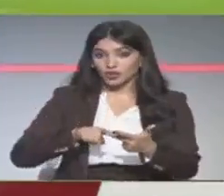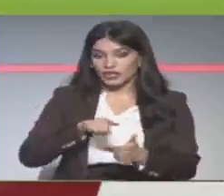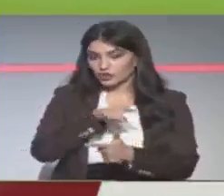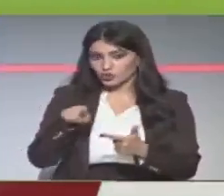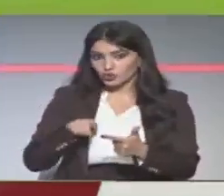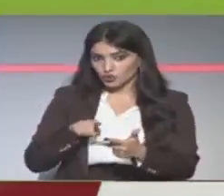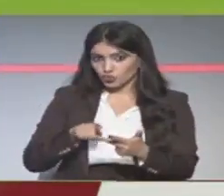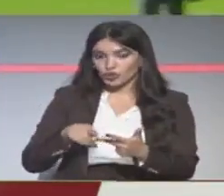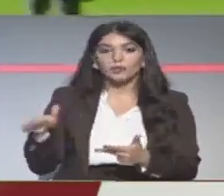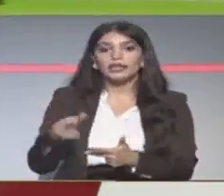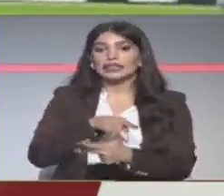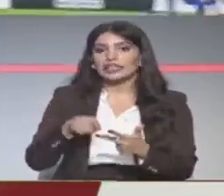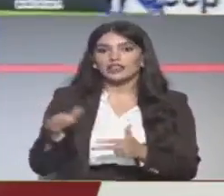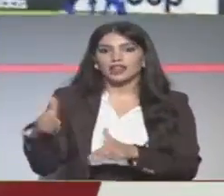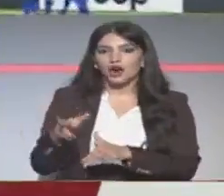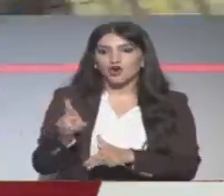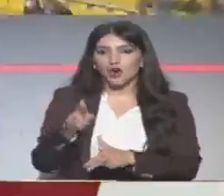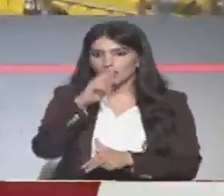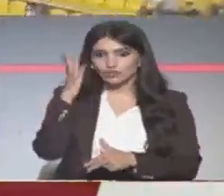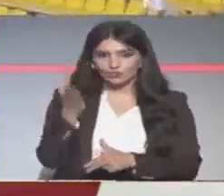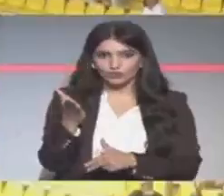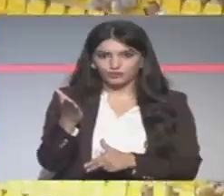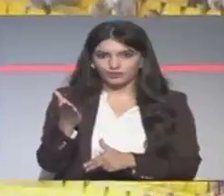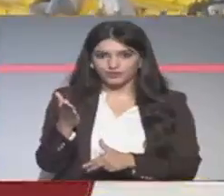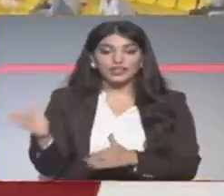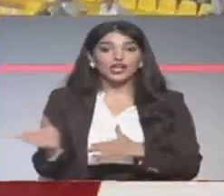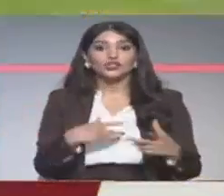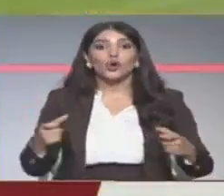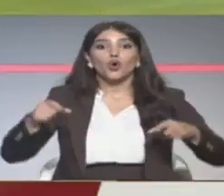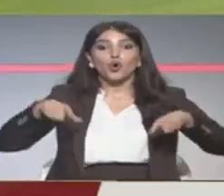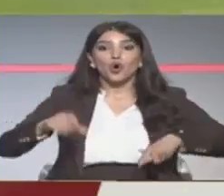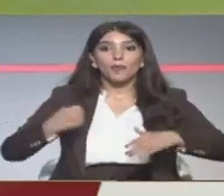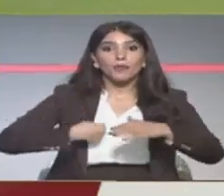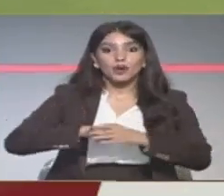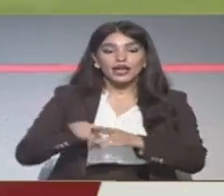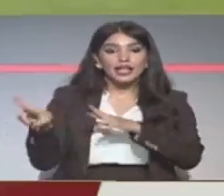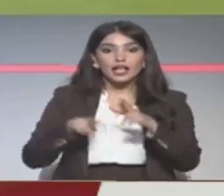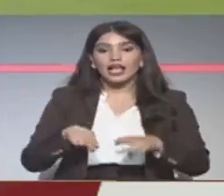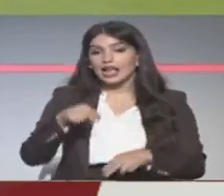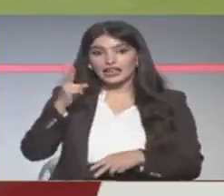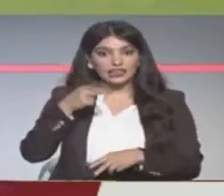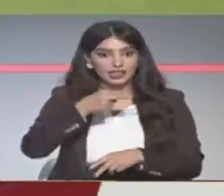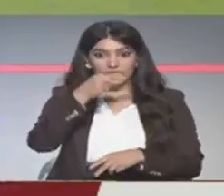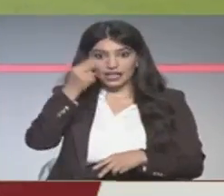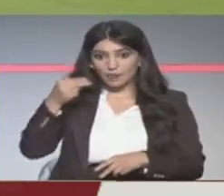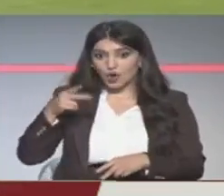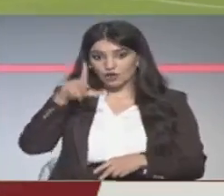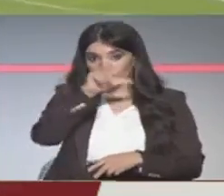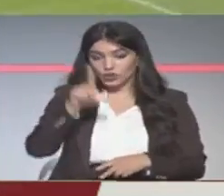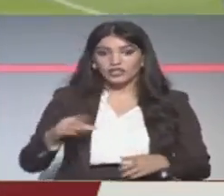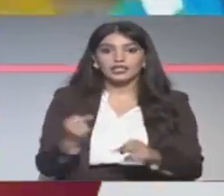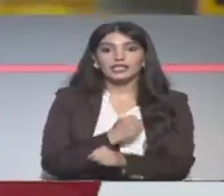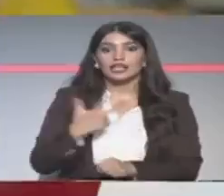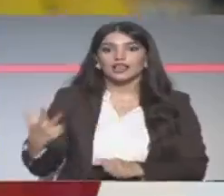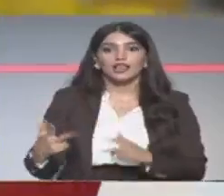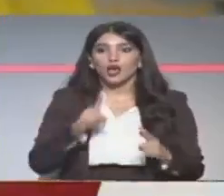بونوتشي وكريستيانو رونالدو. ومن ملعب أنيو تارديني عاد نابولي بنقاط الثلاث بفوز بهدفين